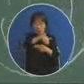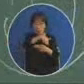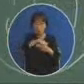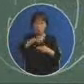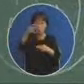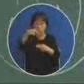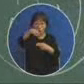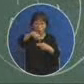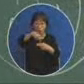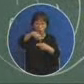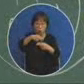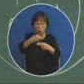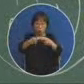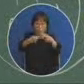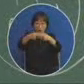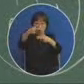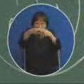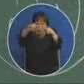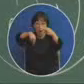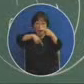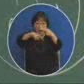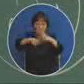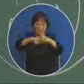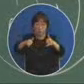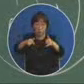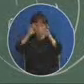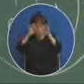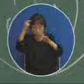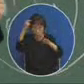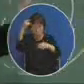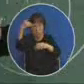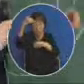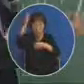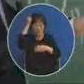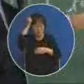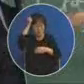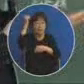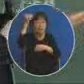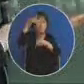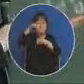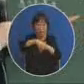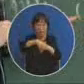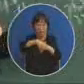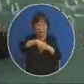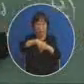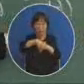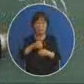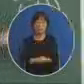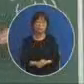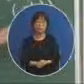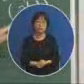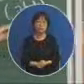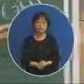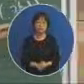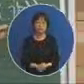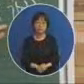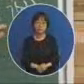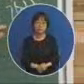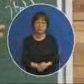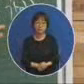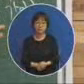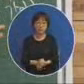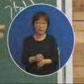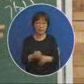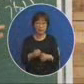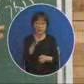사람에도 각인돼요. And this is also imprinted upon the people who 그렇죠. are inside Jericho as well. 이때 여리고 돌 때 하나님 명령을